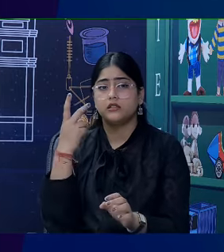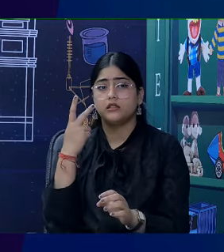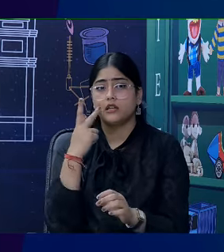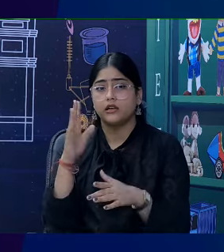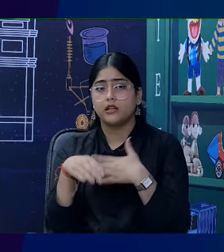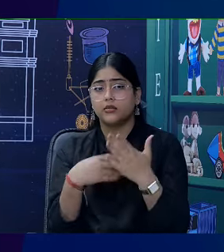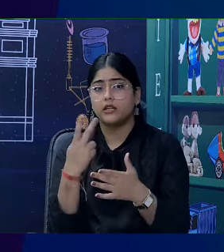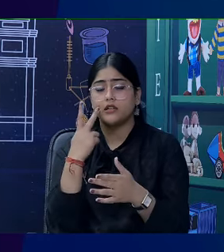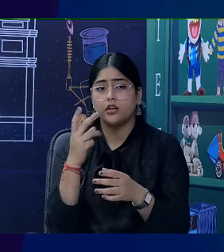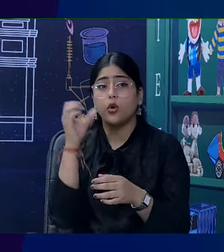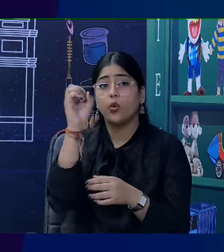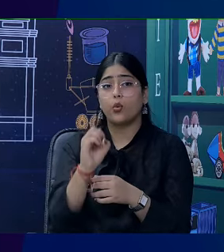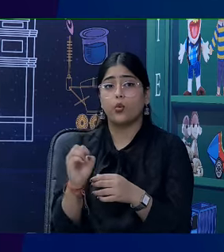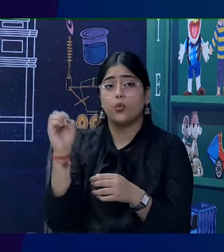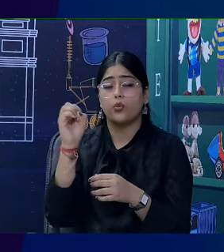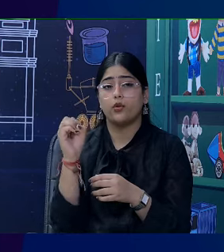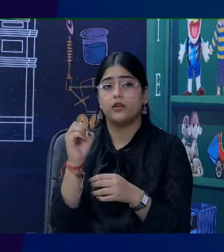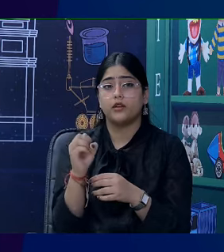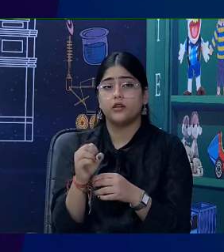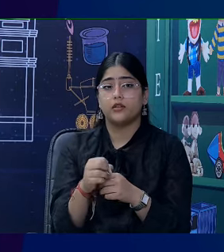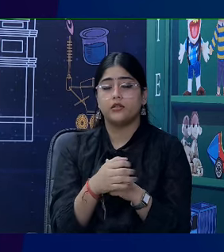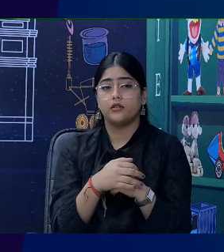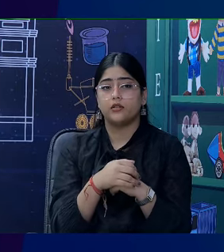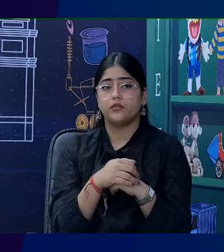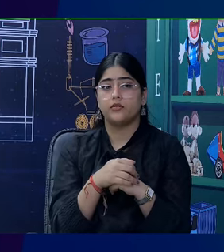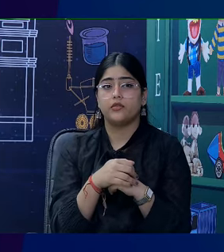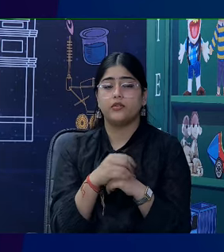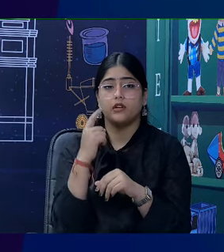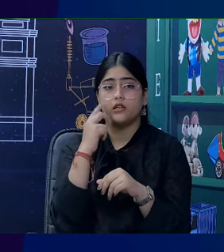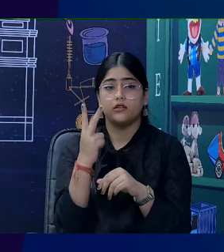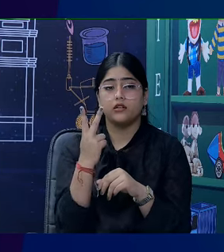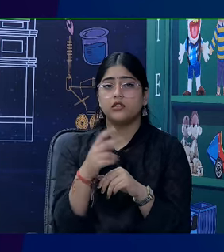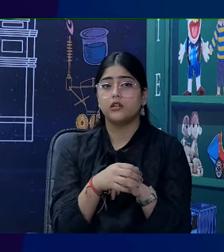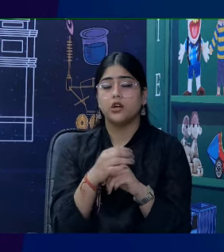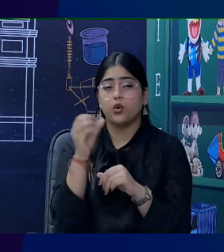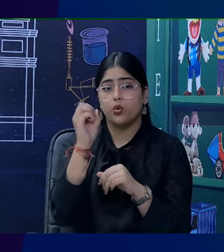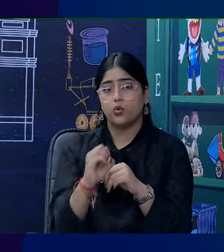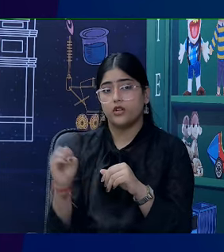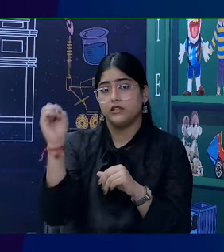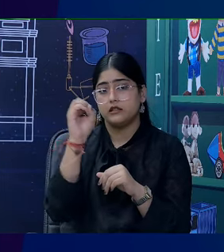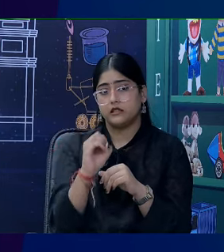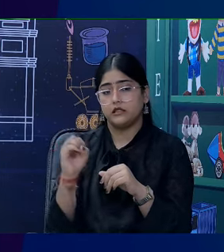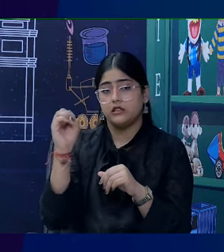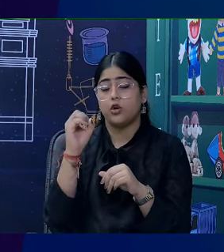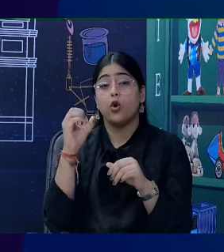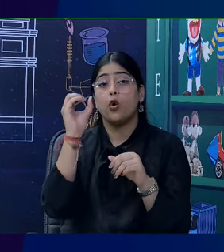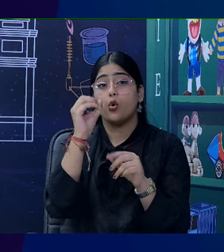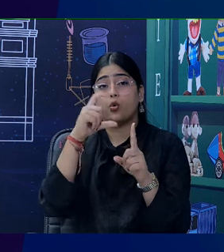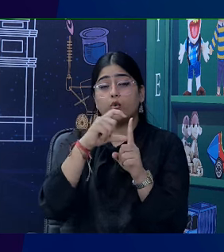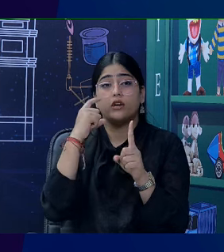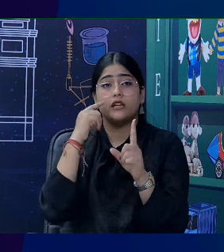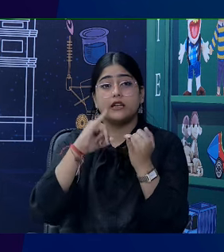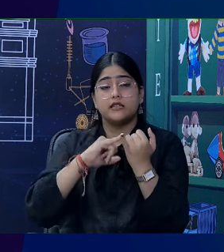इसको पलट कर यहां मैंने इंडिकेटर लगाया सीधा पकड़ने के लिए और इसमें अगर ध्यान से देखिए तो ऊपर लिखा हुआ है ओडीसी है ना जी